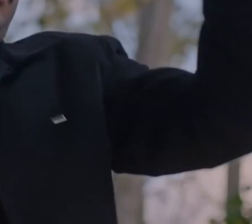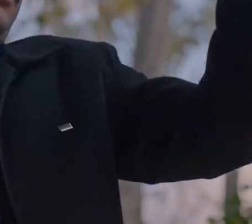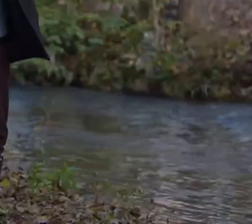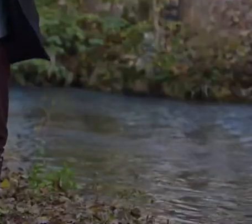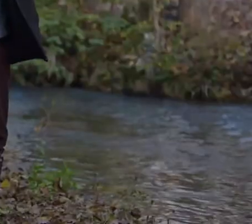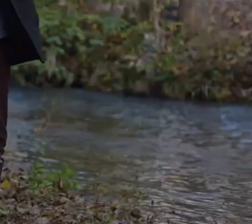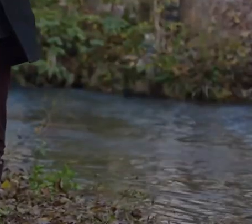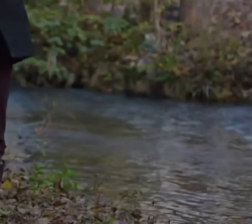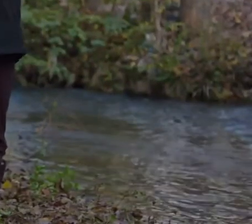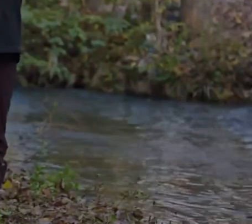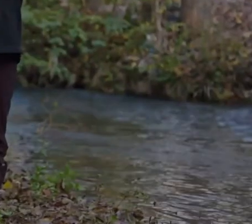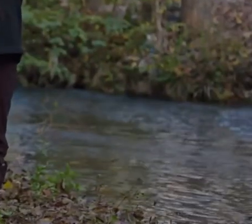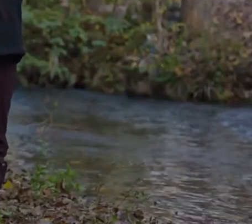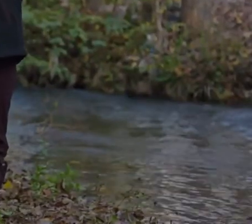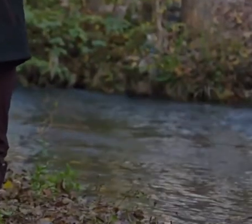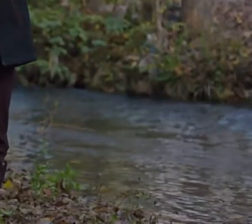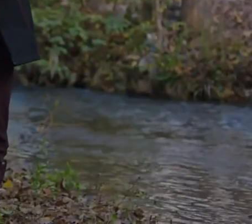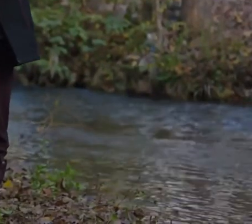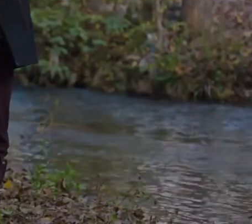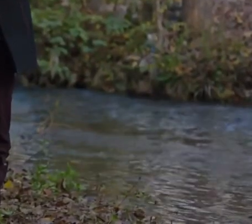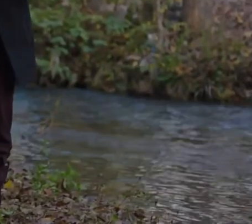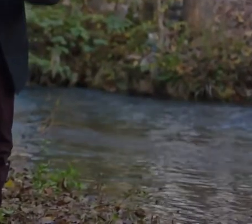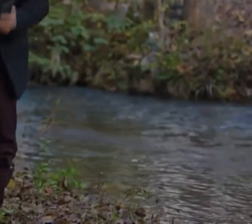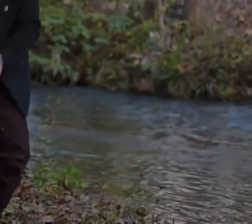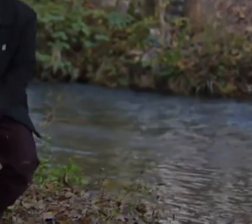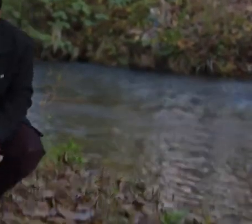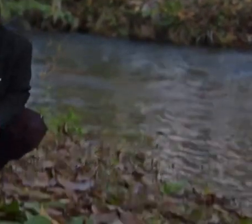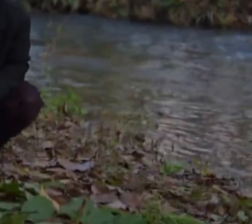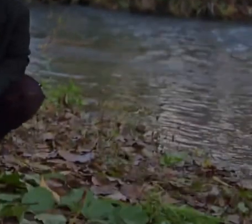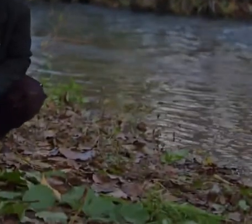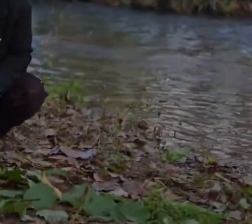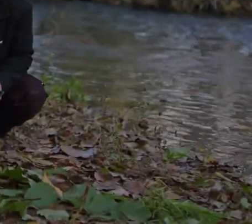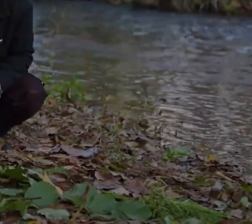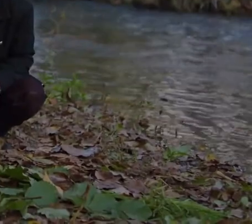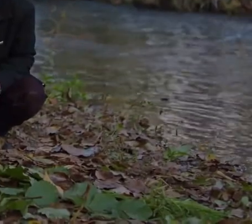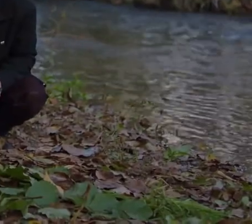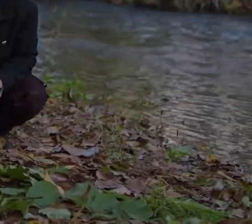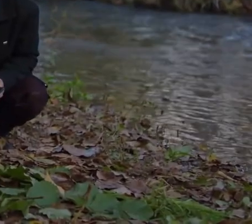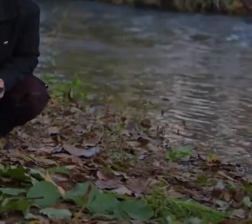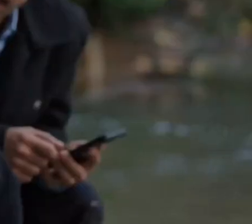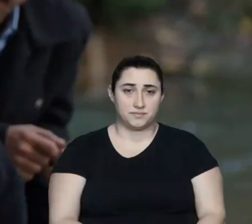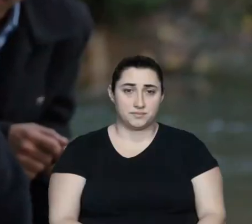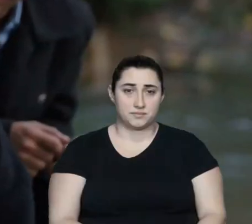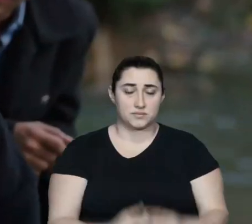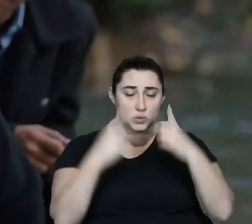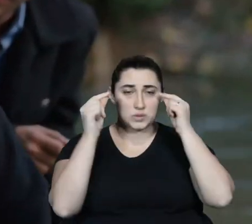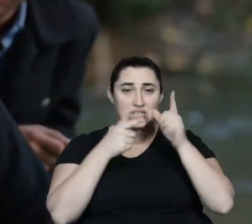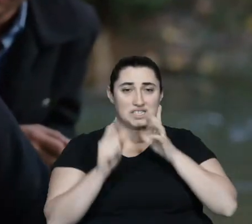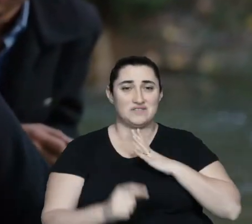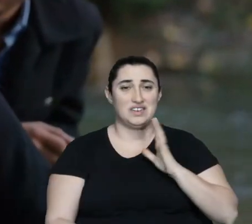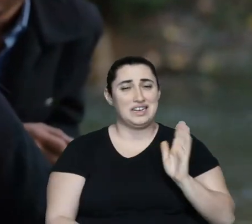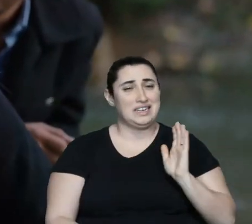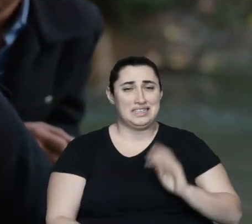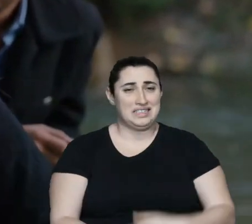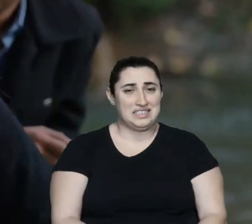çeviriyor. İsmail çömeldi gene. O da ağlamakta oldu. Ay.